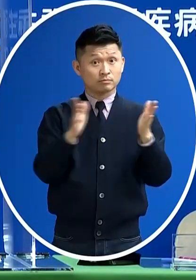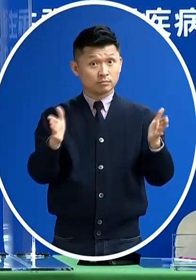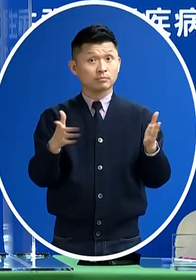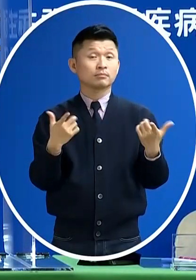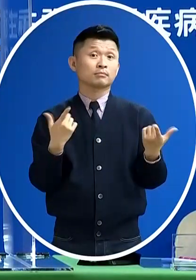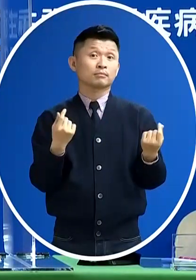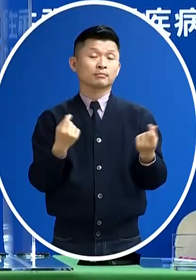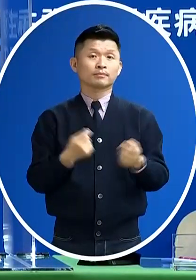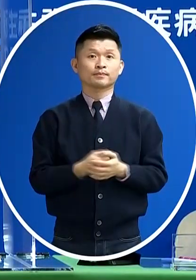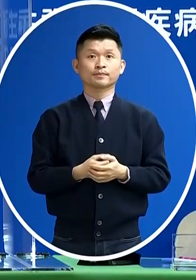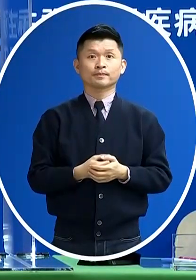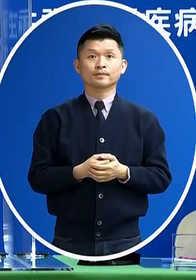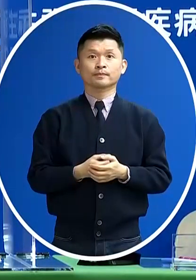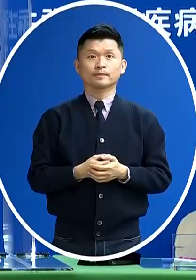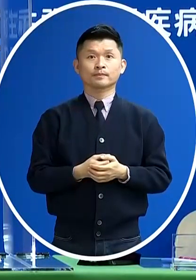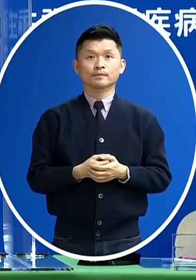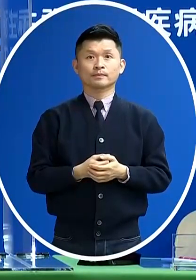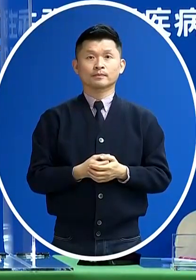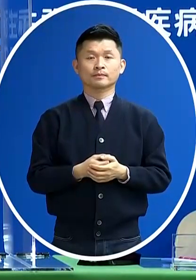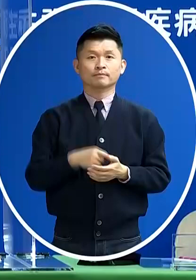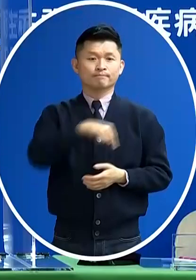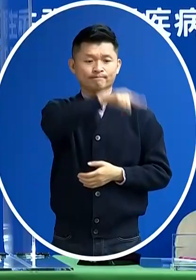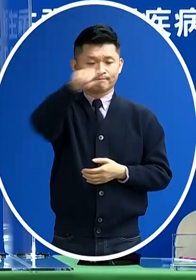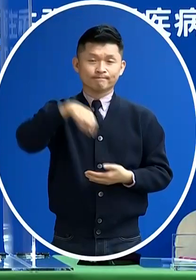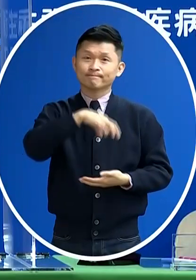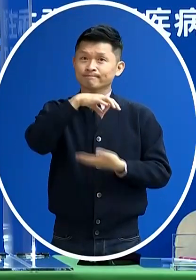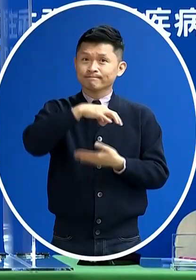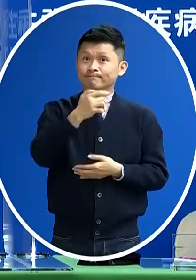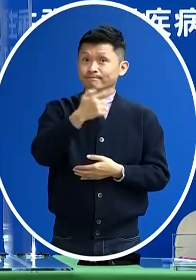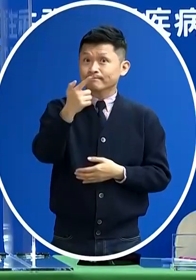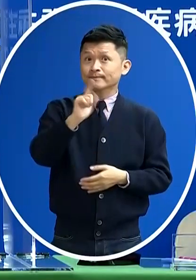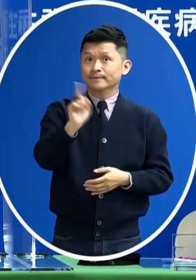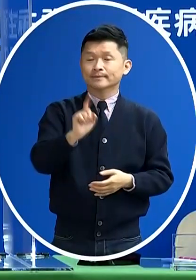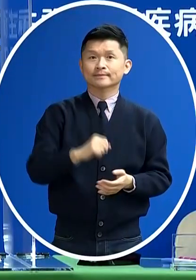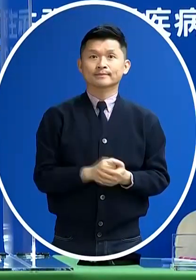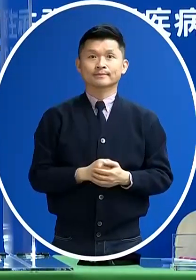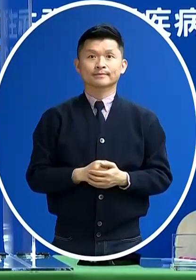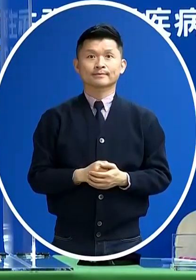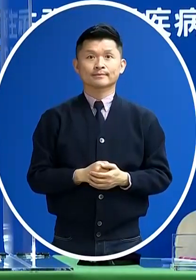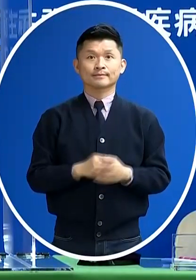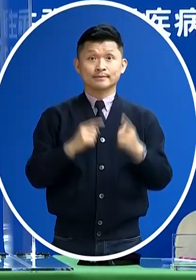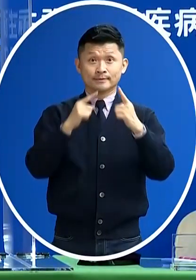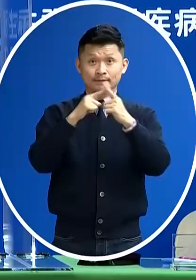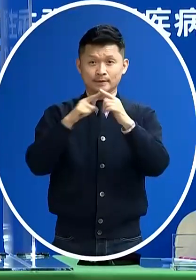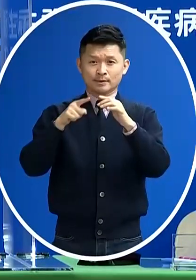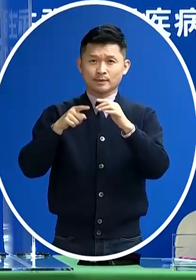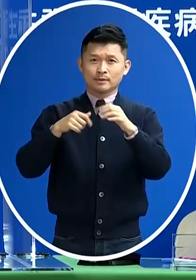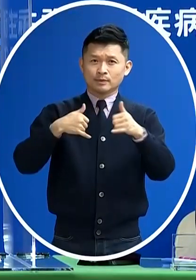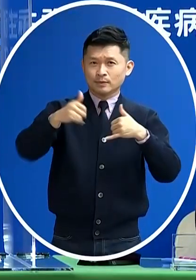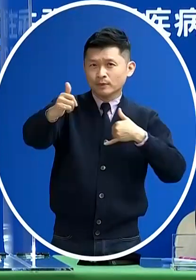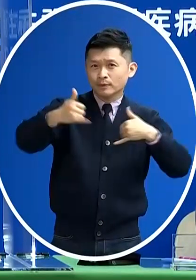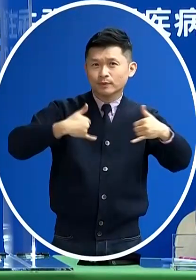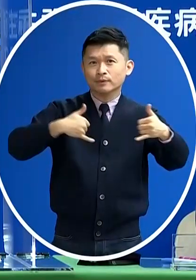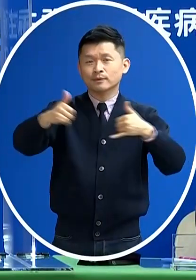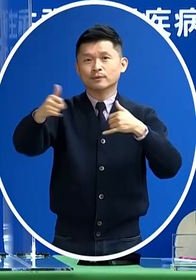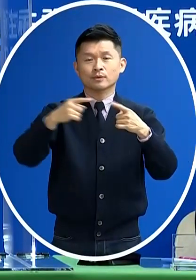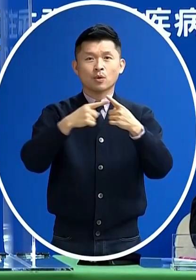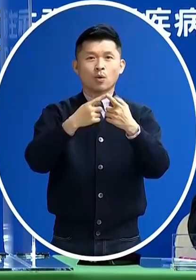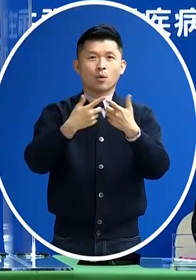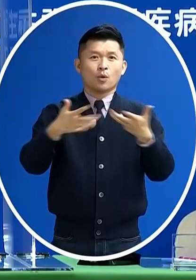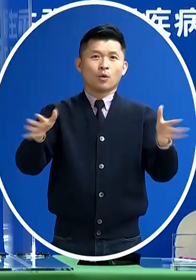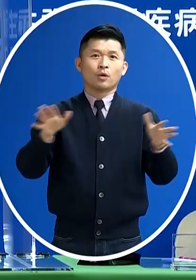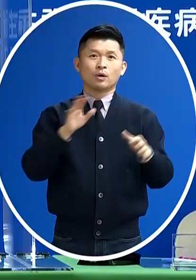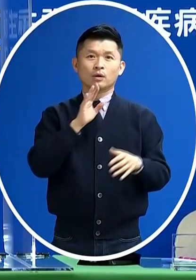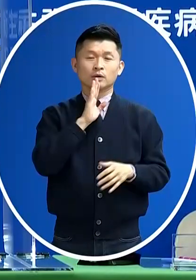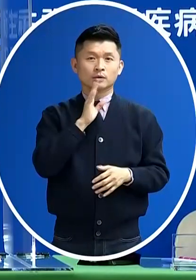那在过年时间大家也是最担心的，就是说在整体的人流流动就相对的多，那